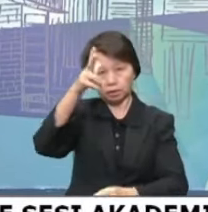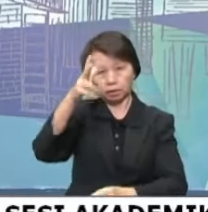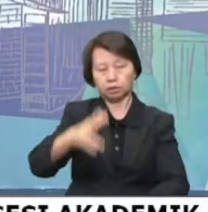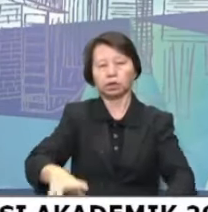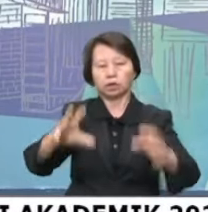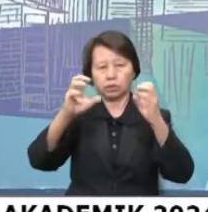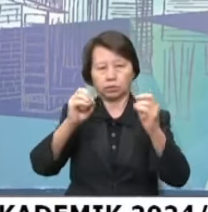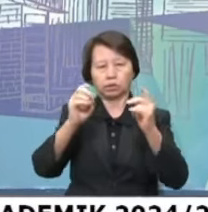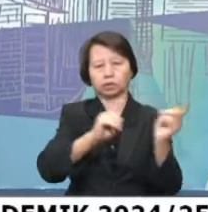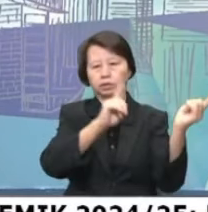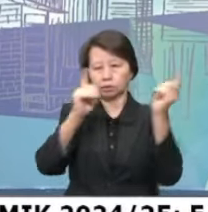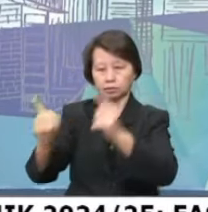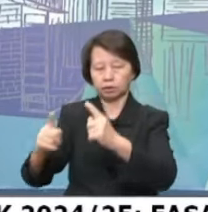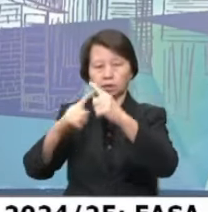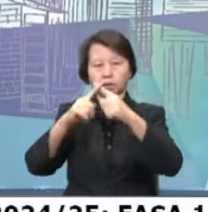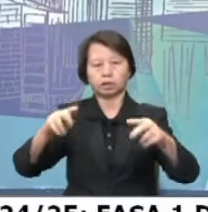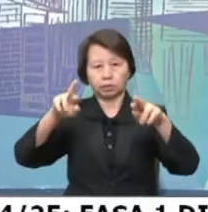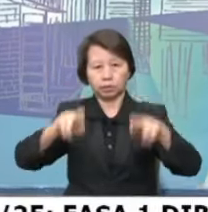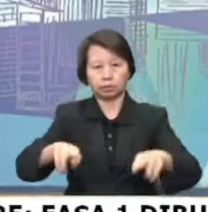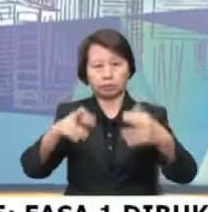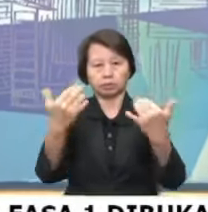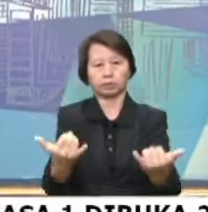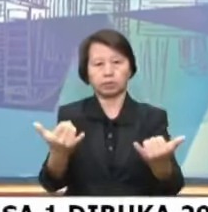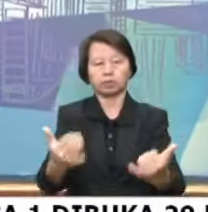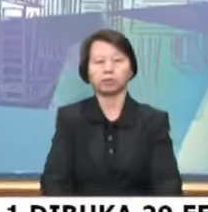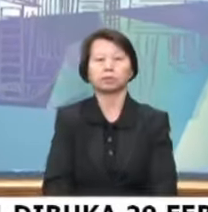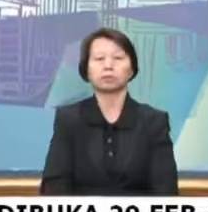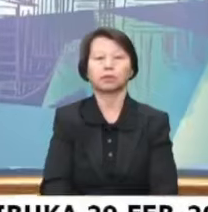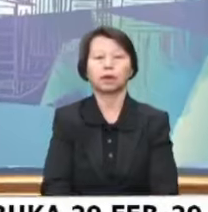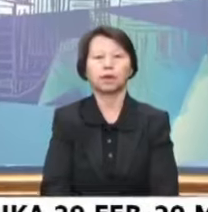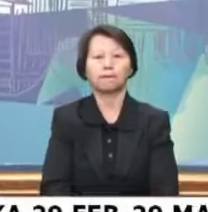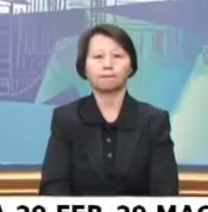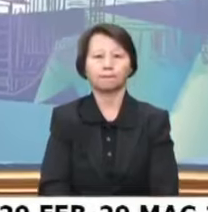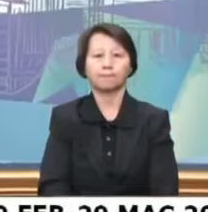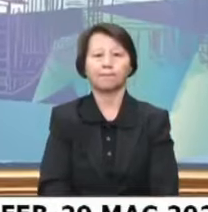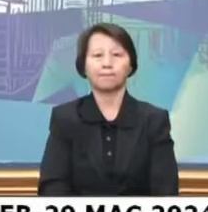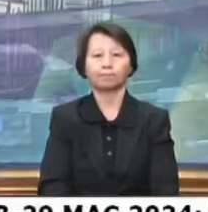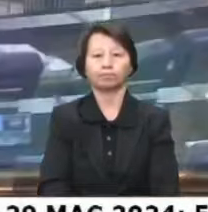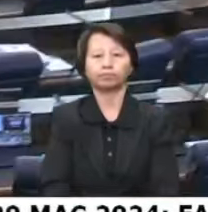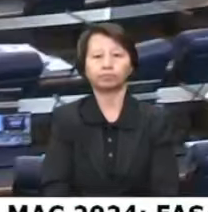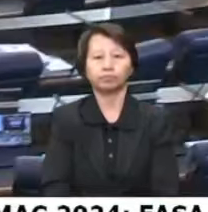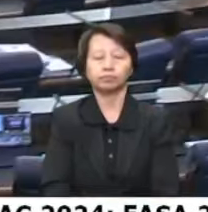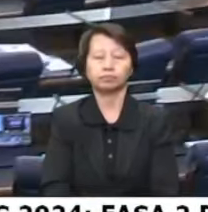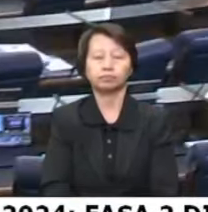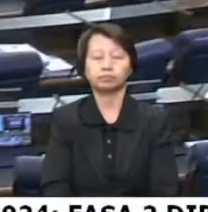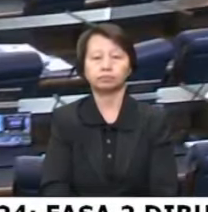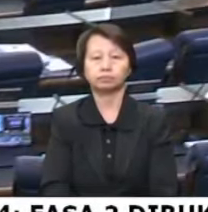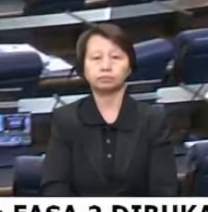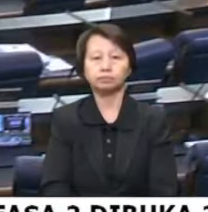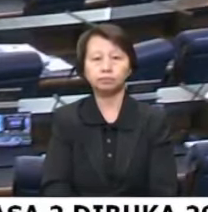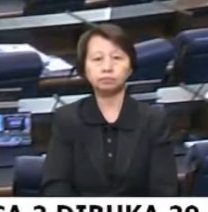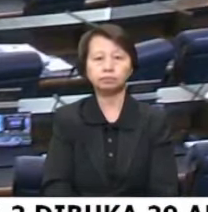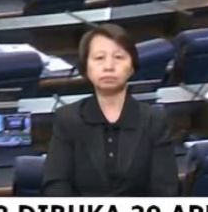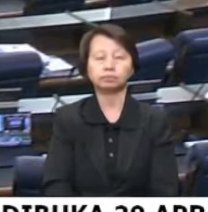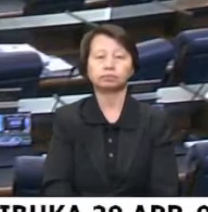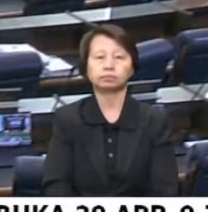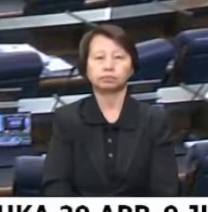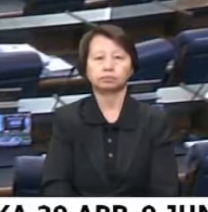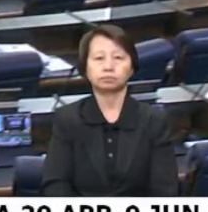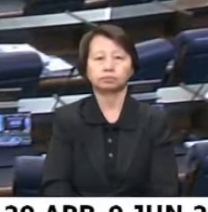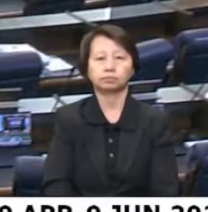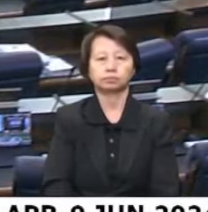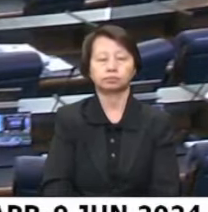ke persidangan Dewan Rakyat sekarang. Negara Malaysia serta penduduknya sekalian.